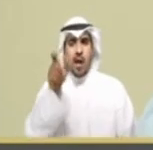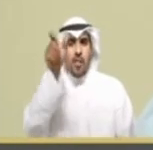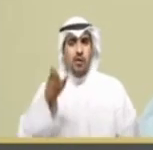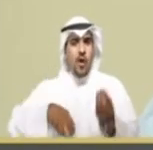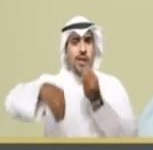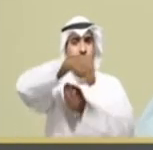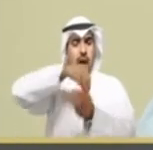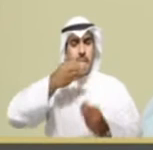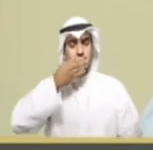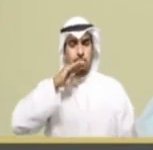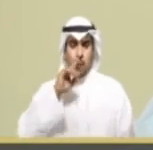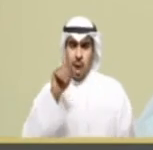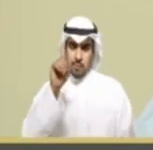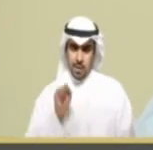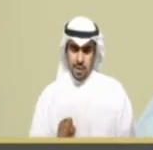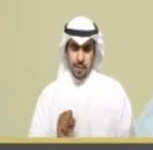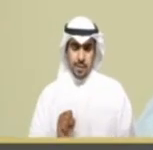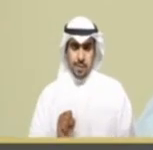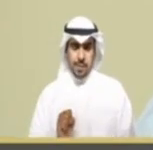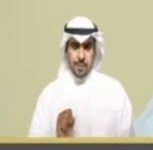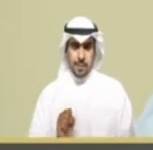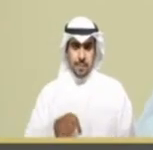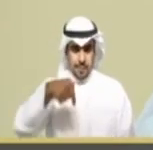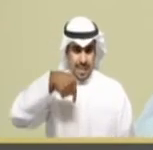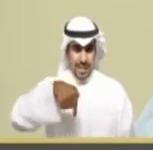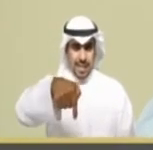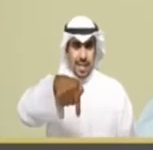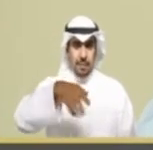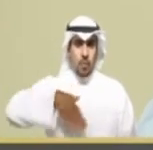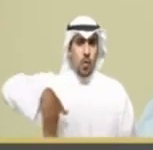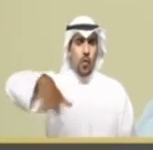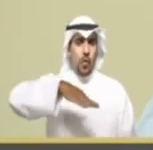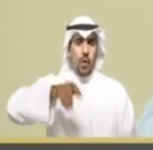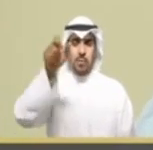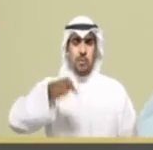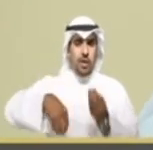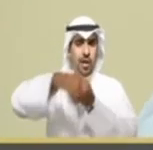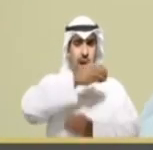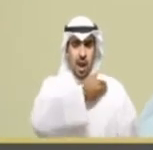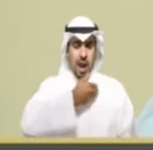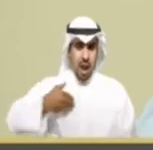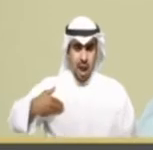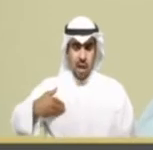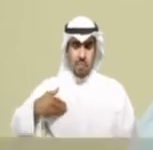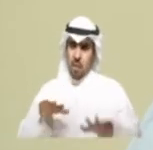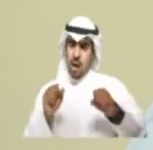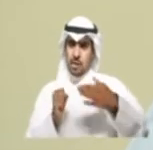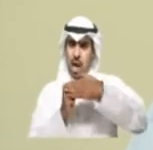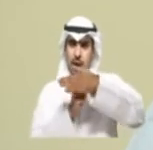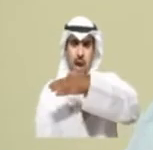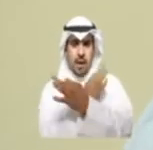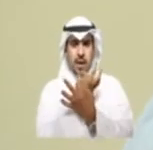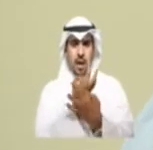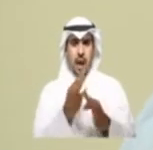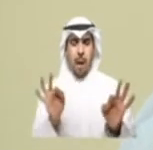وجل اليوم الآن قضى الحجاج أغلب المناسك واليوم بإذن الله عز وجل بعد قليل